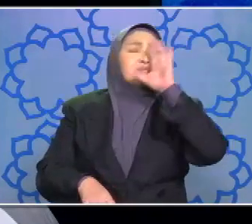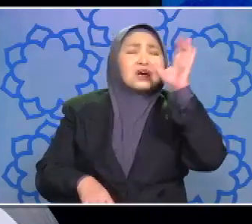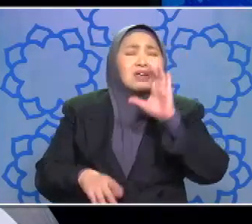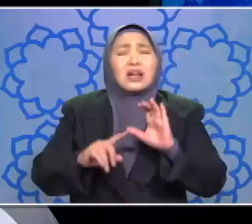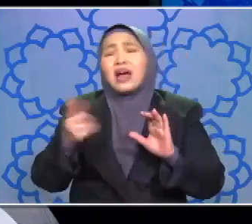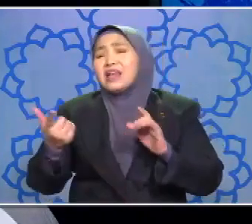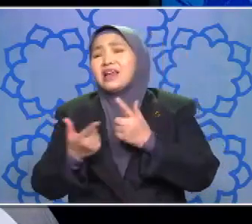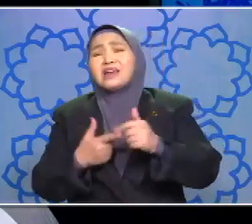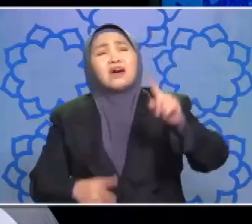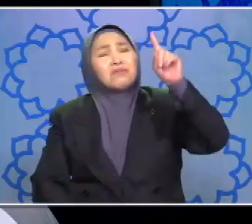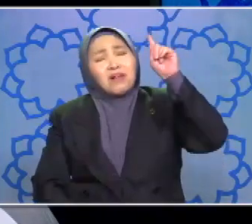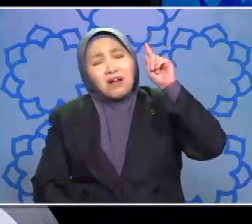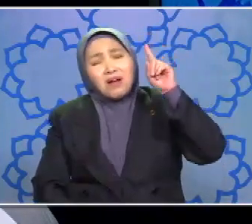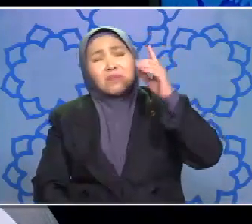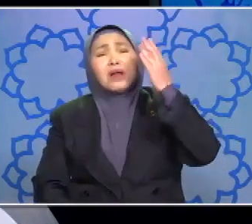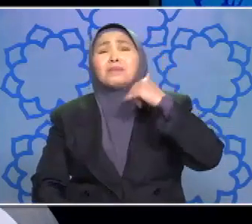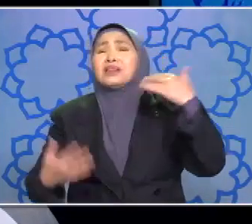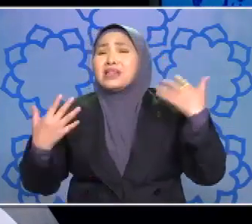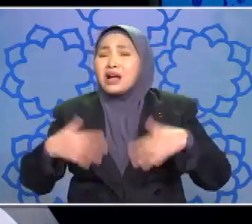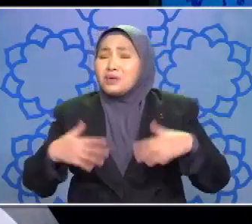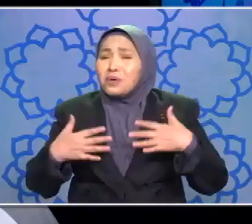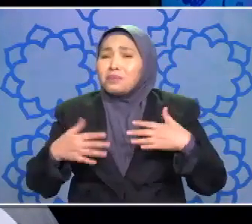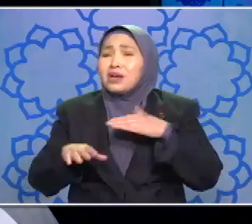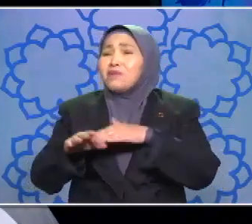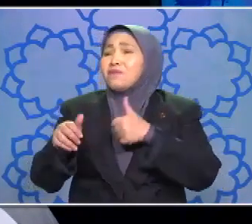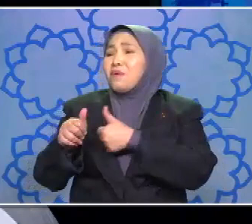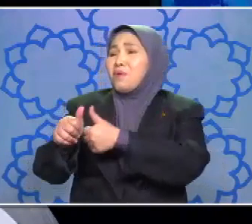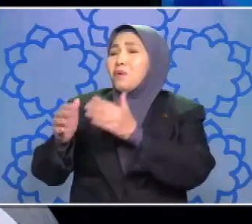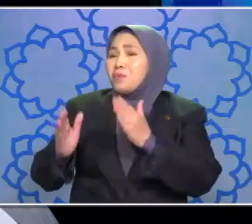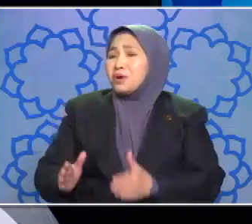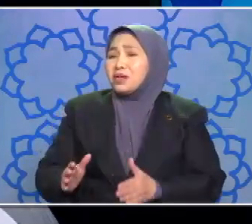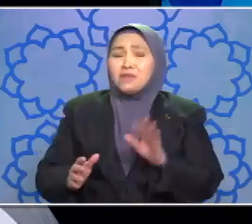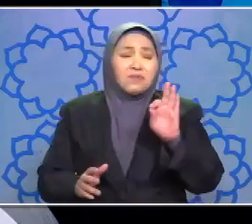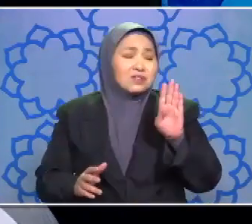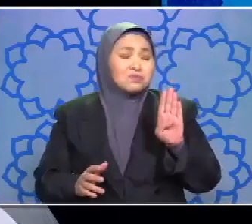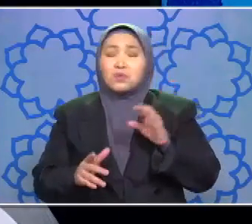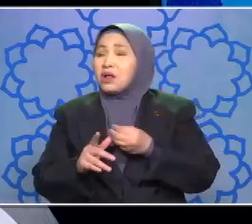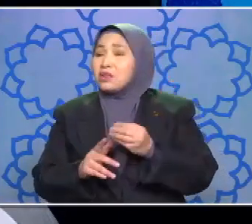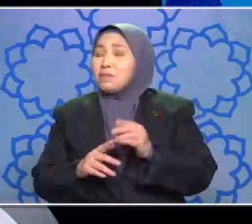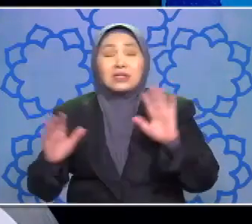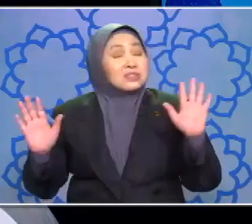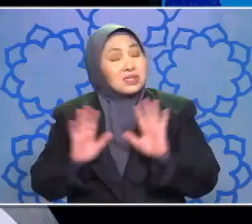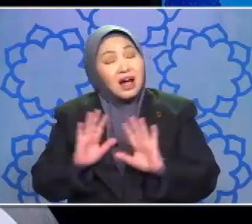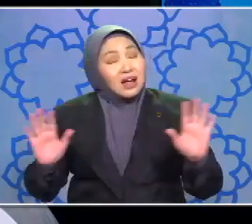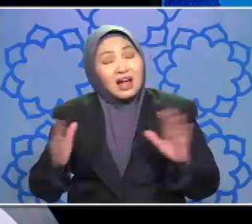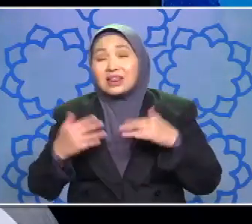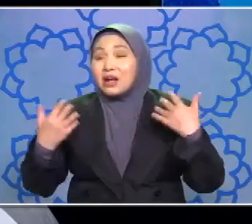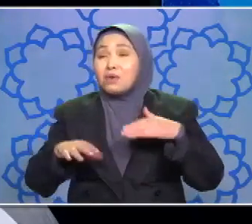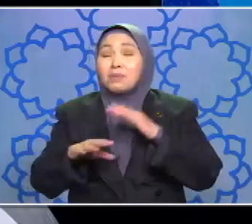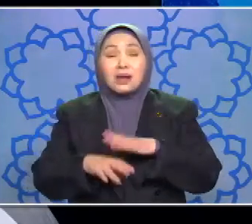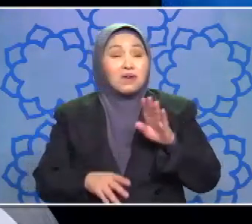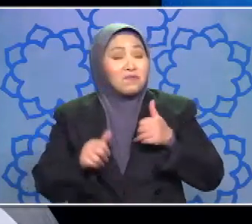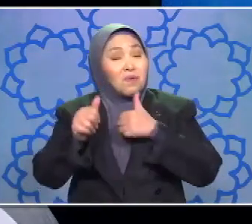Allah yang kamu takut? Ya, mengapa takut pada follower? Kalau tuan-tuan ada follower dekat Facebook ke apa ke, jangan takut pada follower